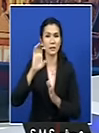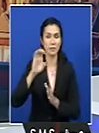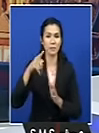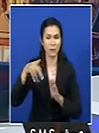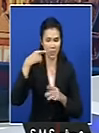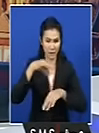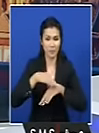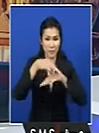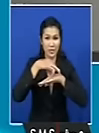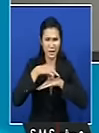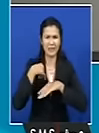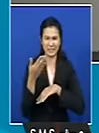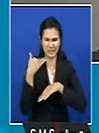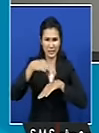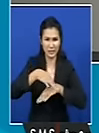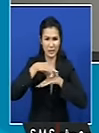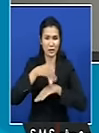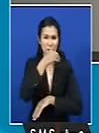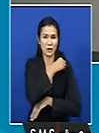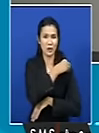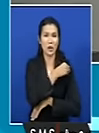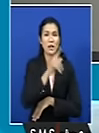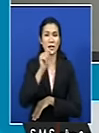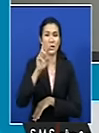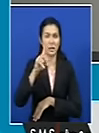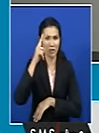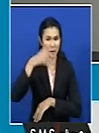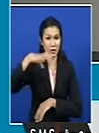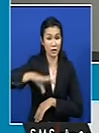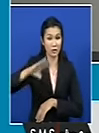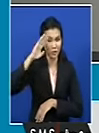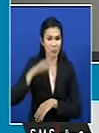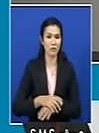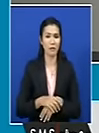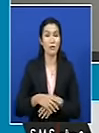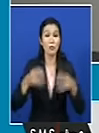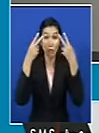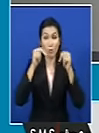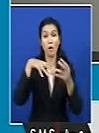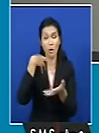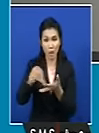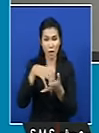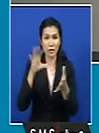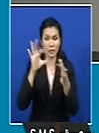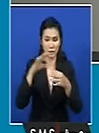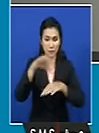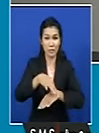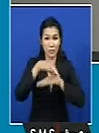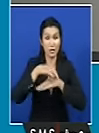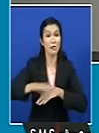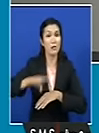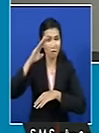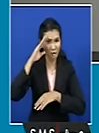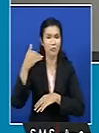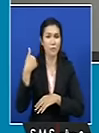เป็นร้อยตรีนะคะที่กองทัพภาคที่3ค่ะท่านนายกไปพูดถึงภาพรวมๆของการแต่งตั้งทหารก่อนบอกว่า